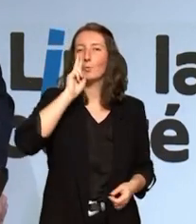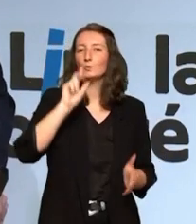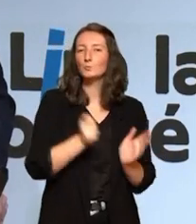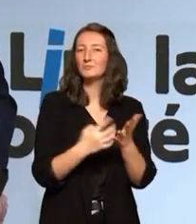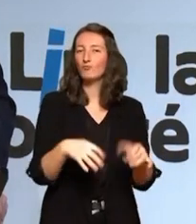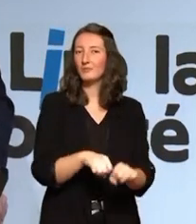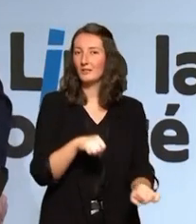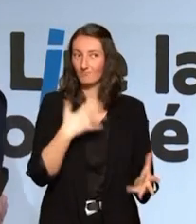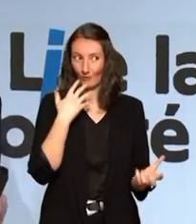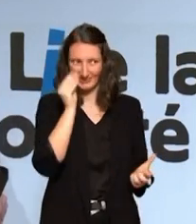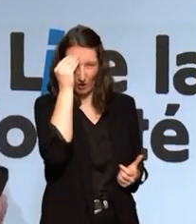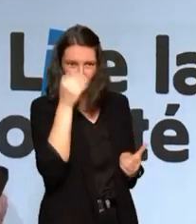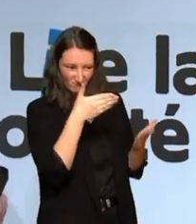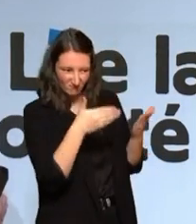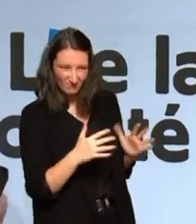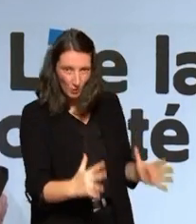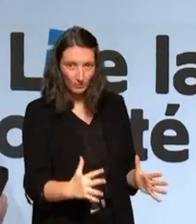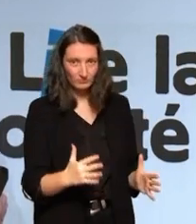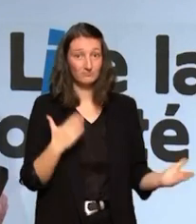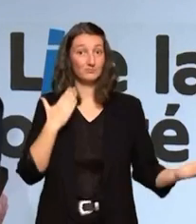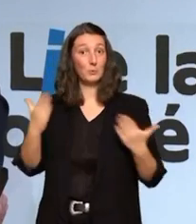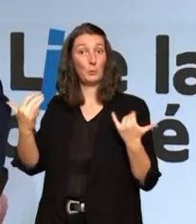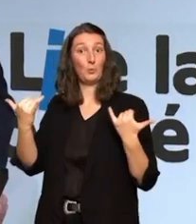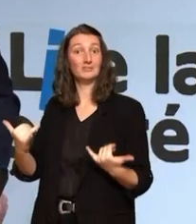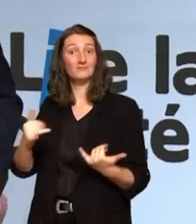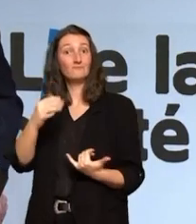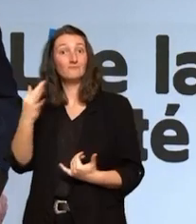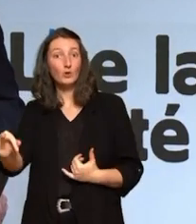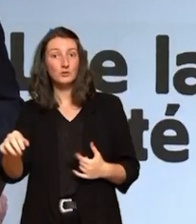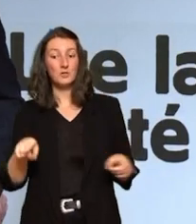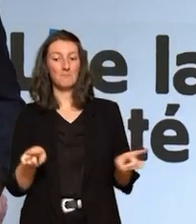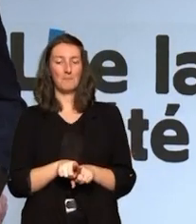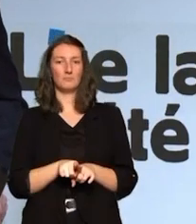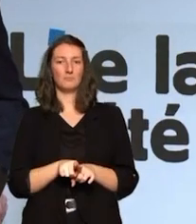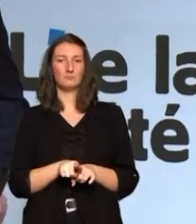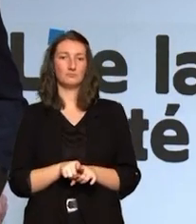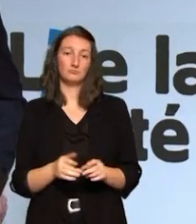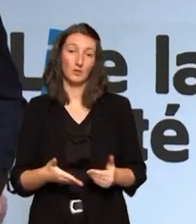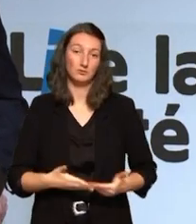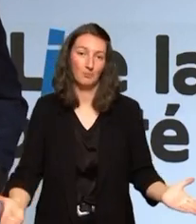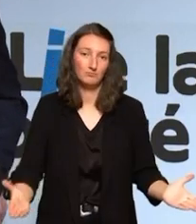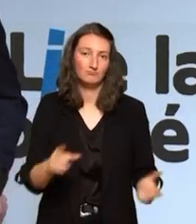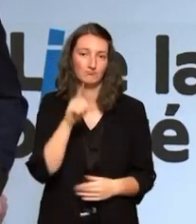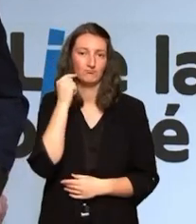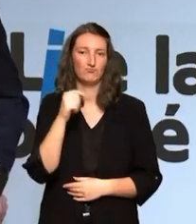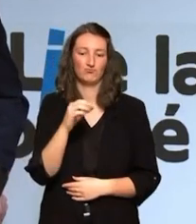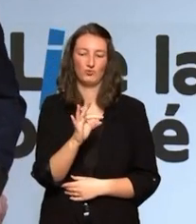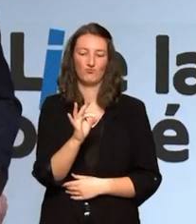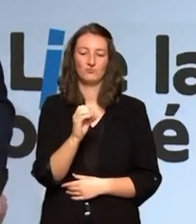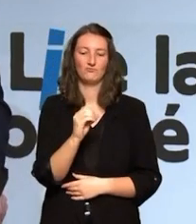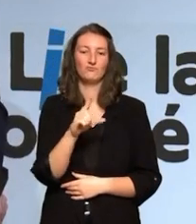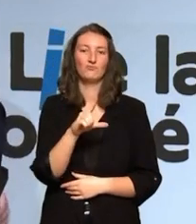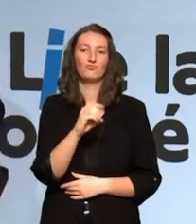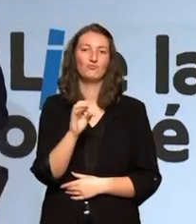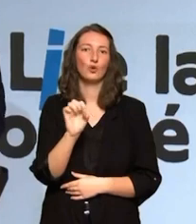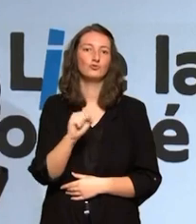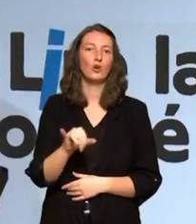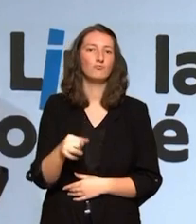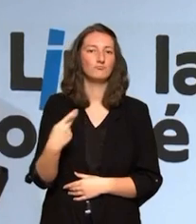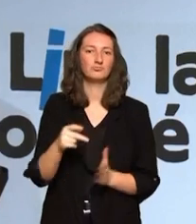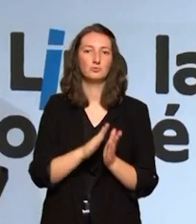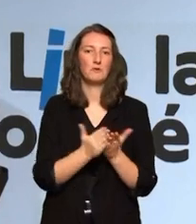et si vous voulez faire la comparaison avec une Emma Bovary française, lisez Anna Karenine de Tolstoï. Et si vous voulez, de manière plus contemporaine,